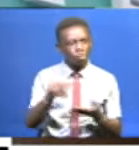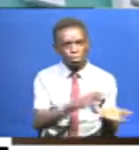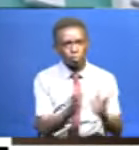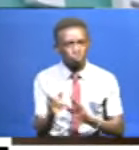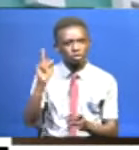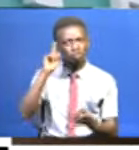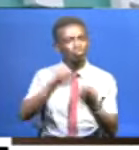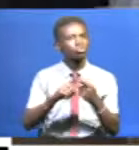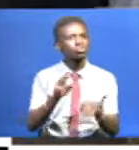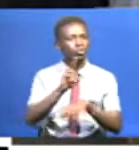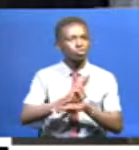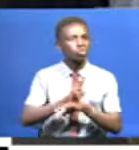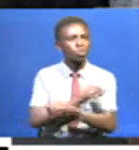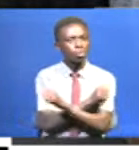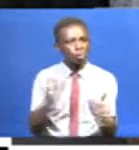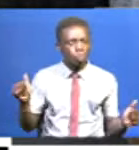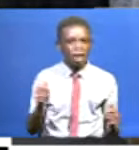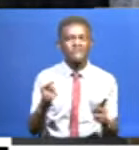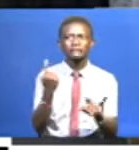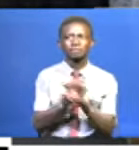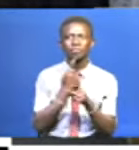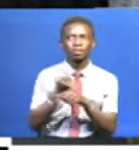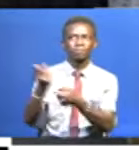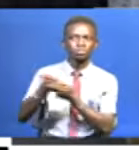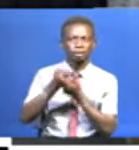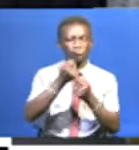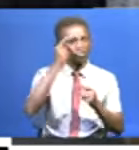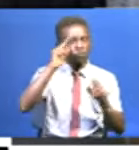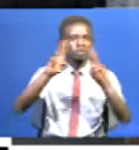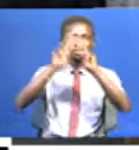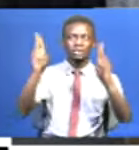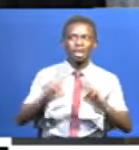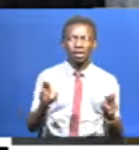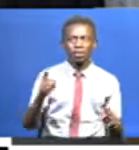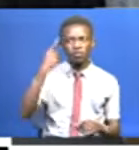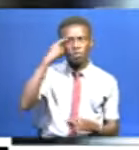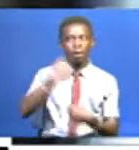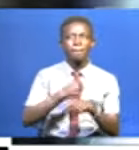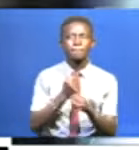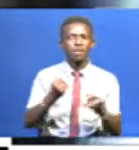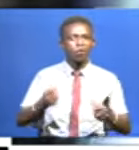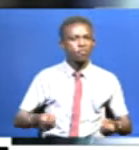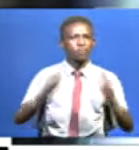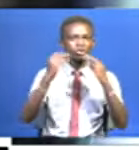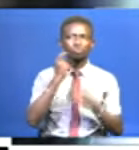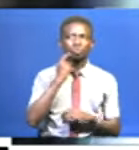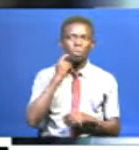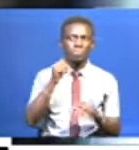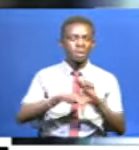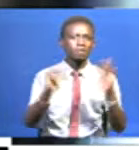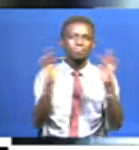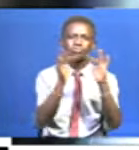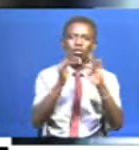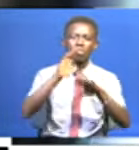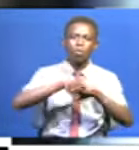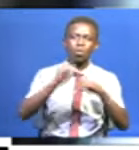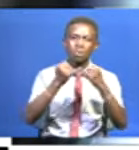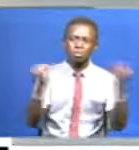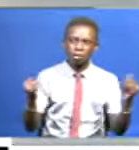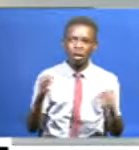kutumia vizuri vivutio vya utalii kwa kuweka duka rasmi nje ya mtandao la kuuza bidhaa